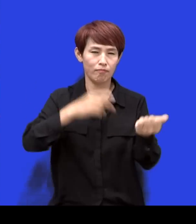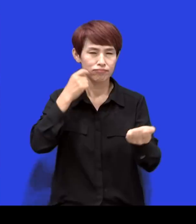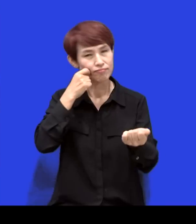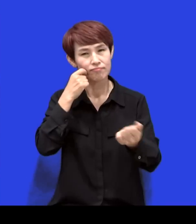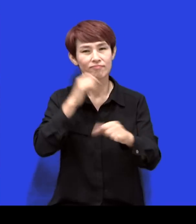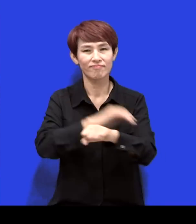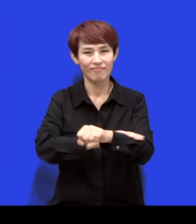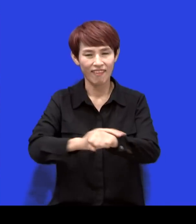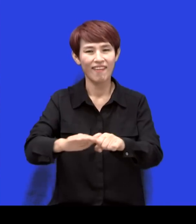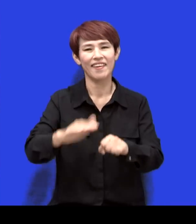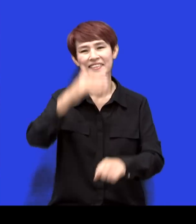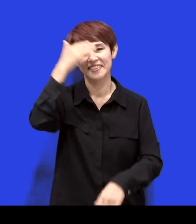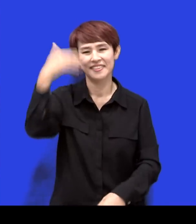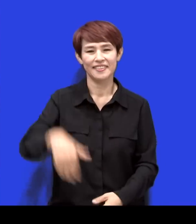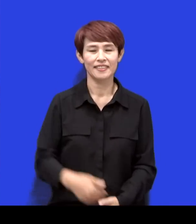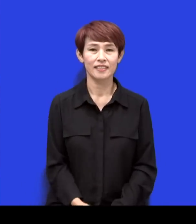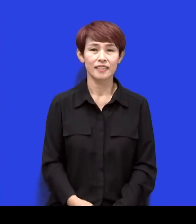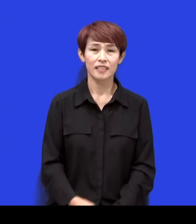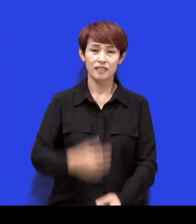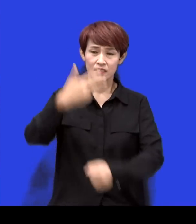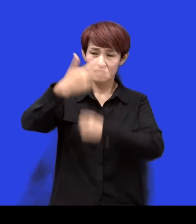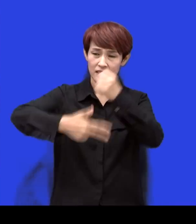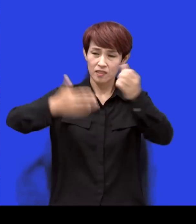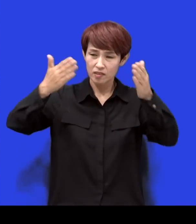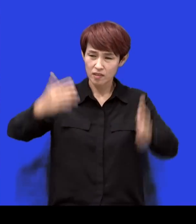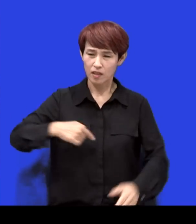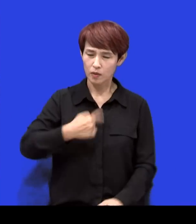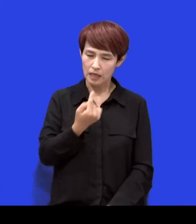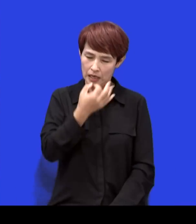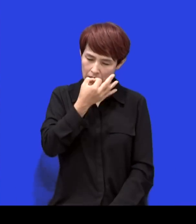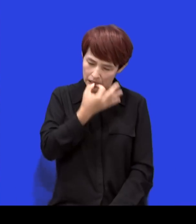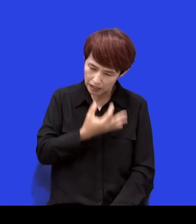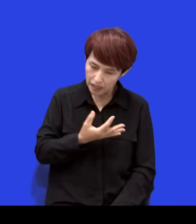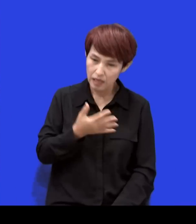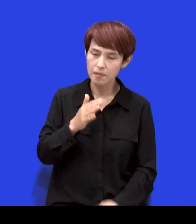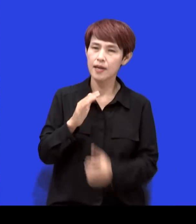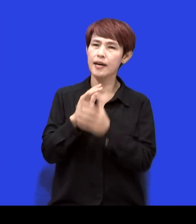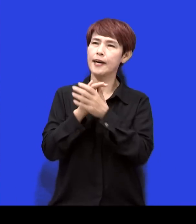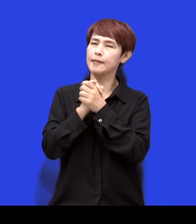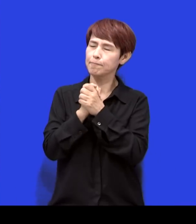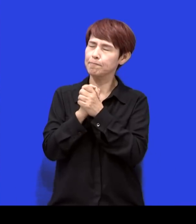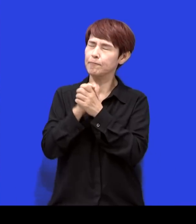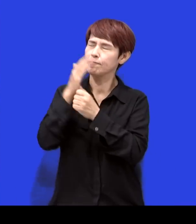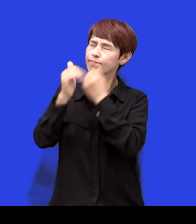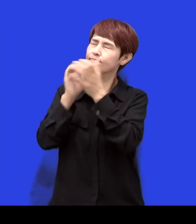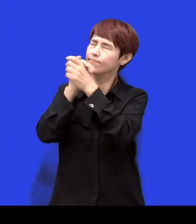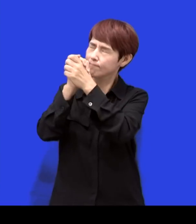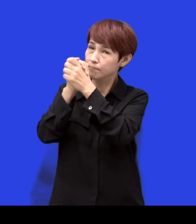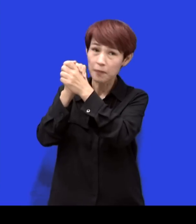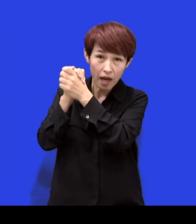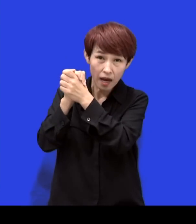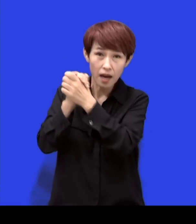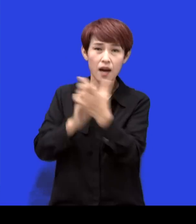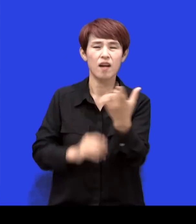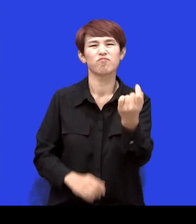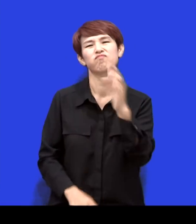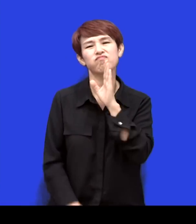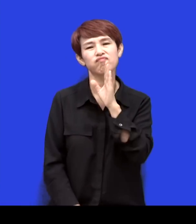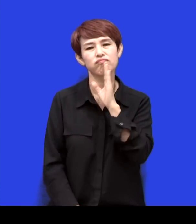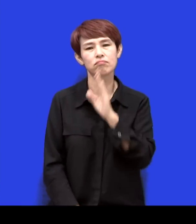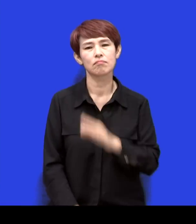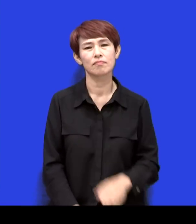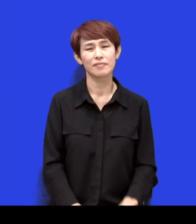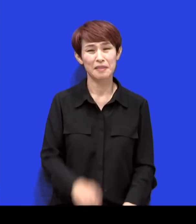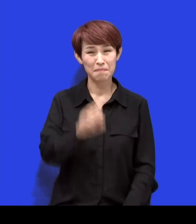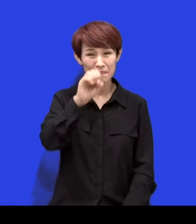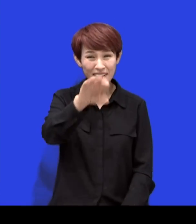살아갈 수 있게 됐죠. 그 7년이란 긴 시간 동안 혼자 괴로워하면서도 그래도 하나님께 좀 기도하고 매달렸나 봐요. 그럼요. 예, 이제 광야라고